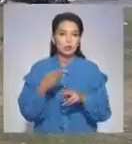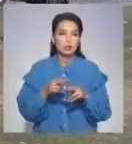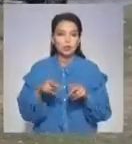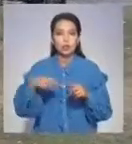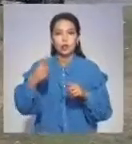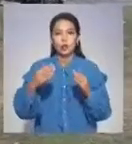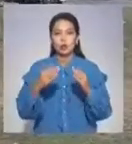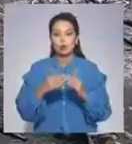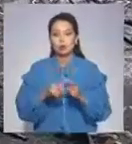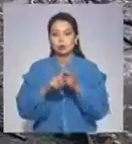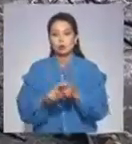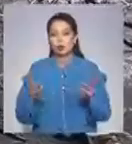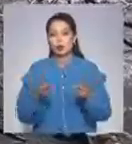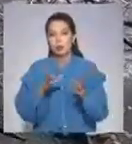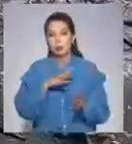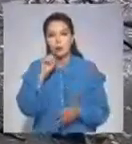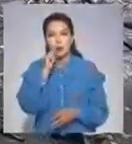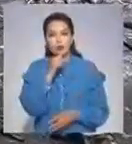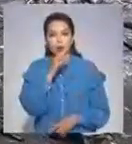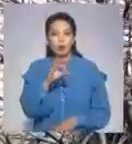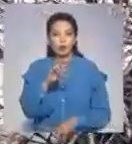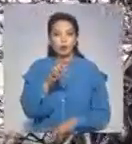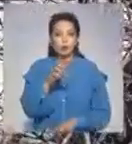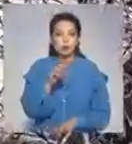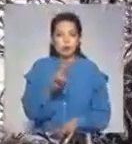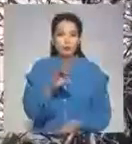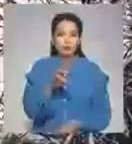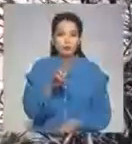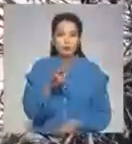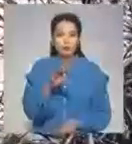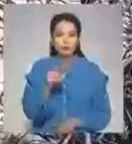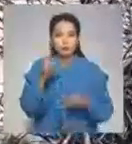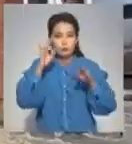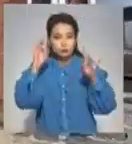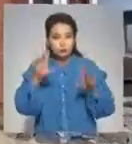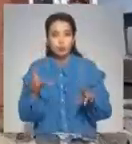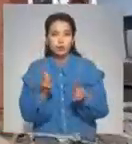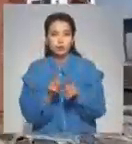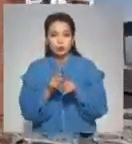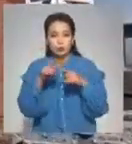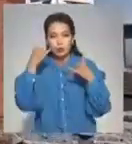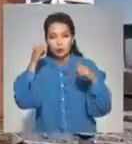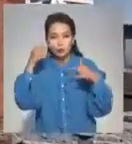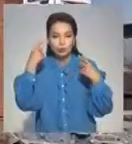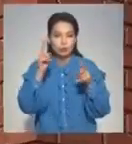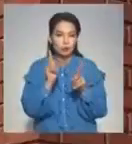берген. Зейнеткер Орынбасар Оспанова қас қағым сәтте қорадағы қой сиырынан қол үзіп, баспанасыз